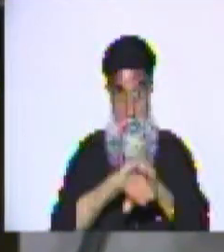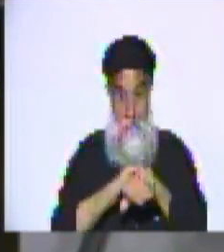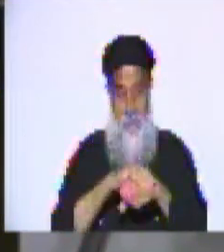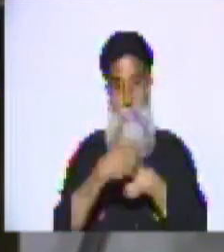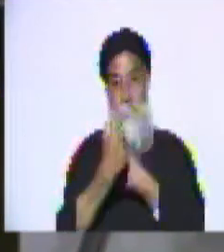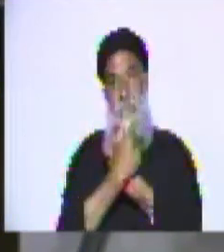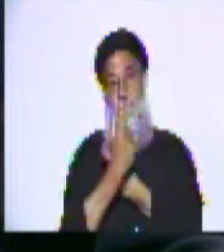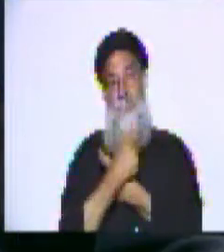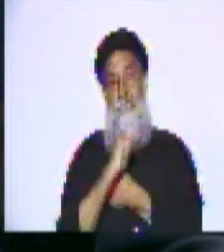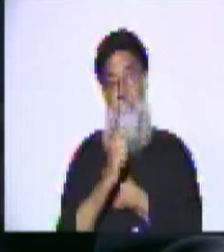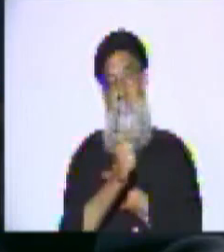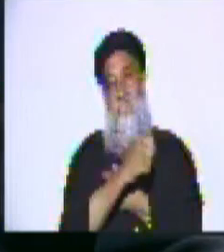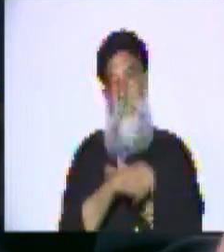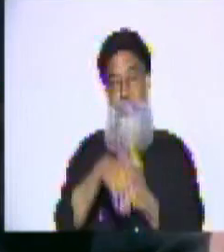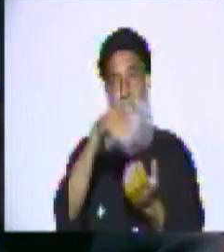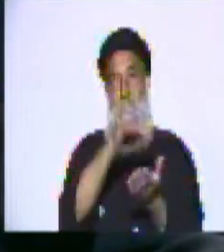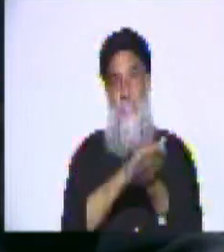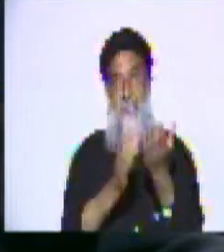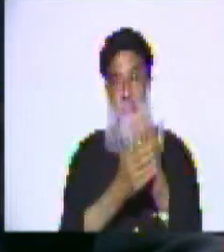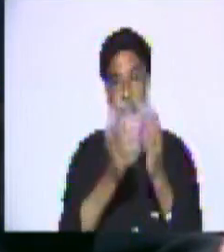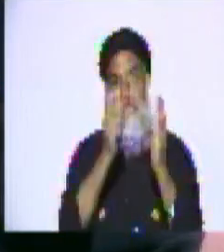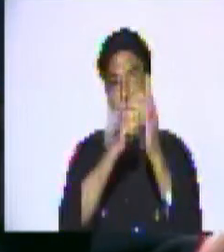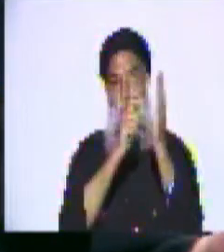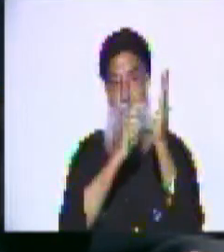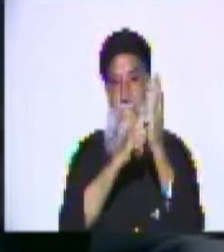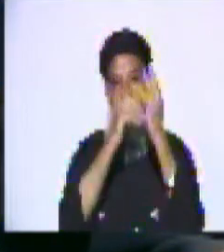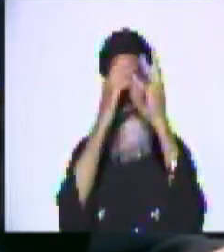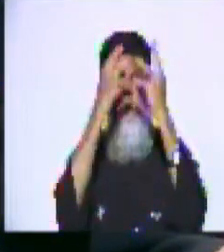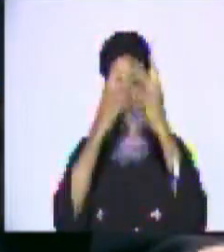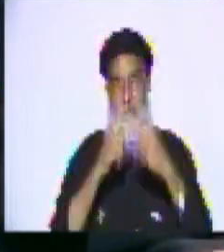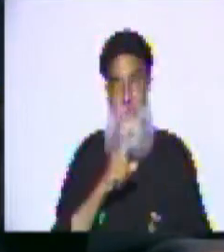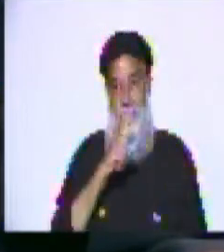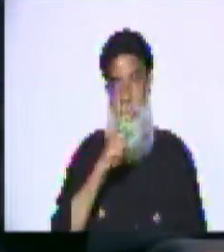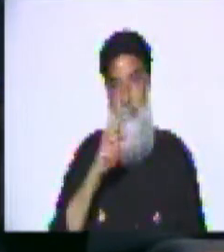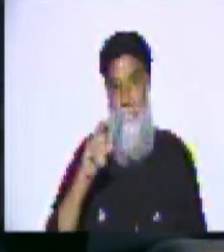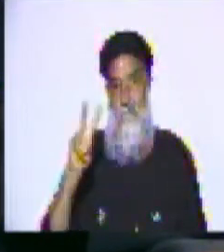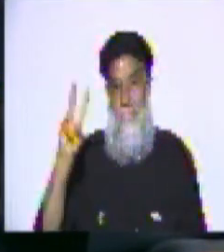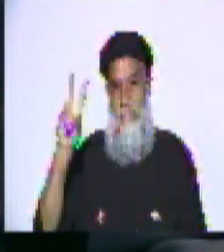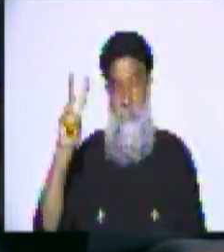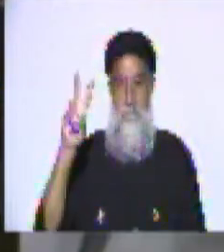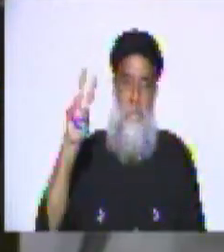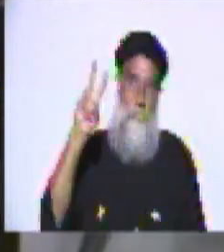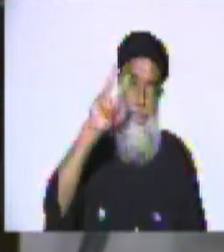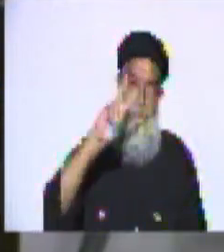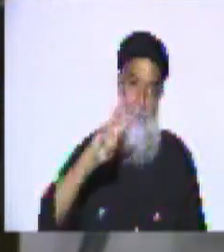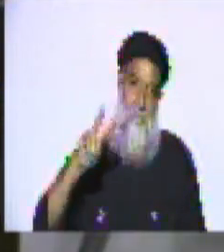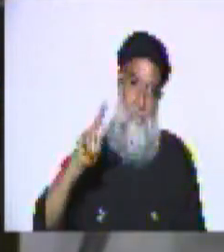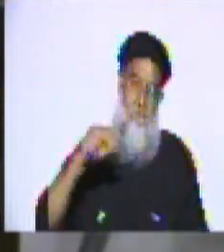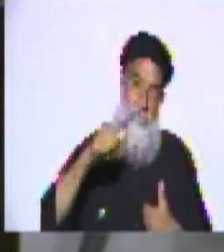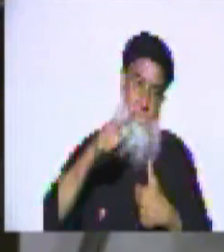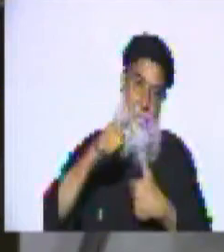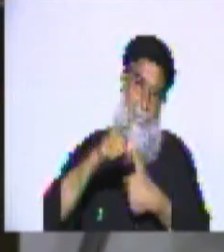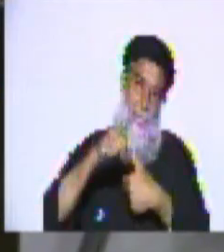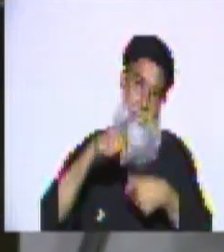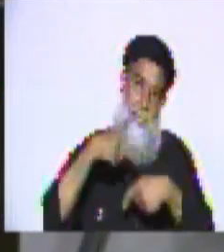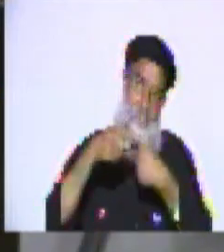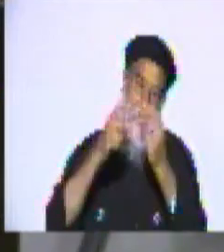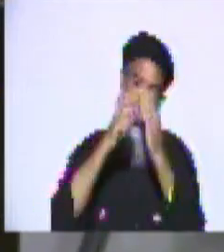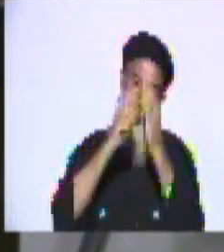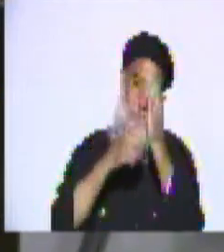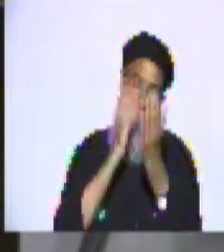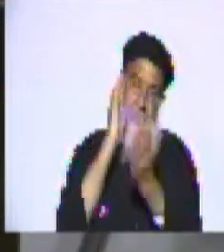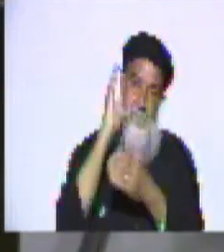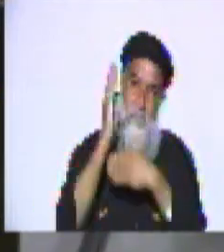عشان كده في قوانين الرسل يا سيدنا. تقريبا 127 قانون تقريبا. بالظبط، اللي بيكمل بقى الـ